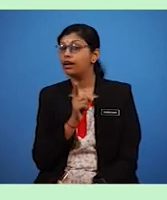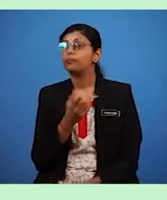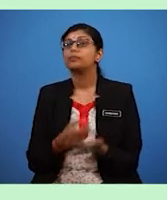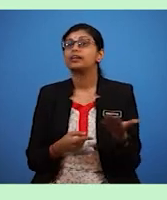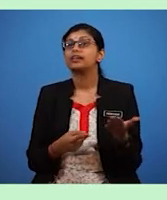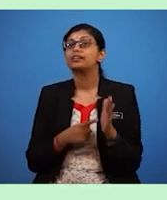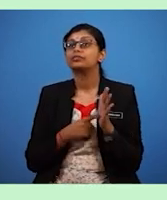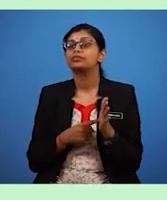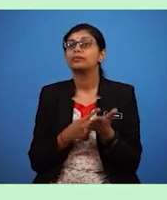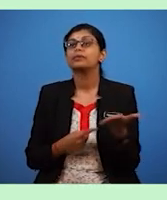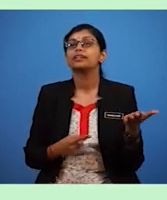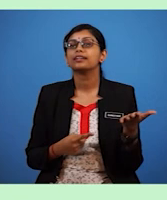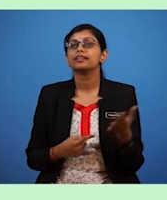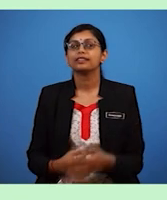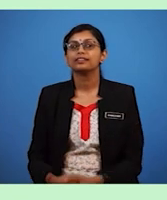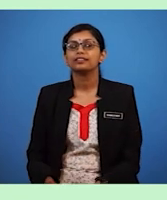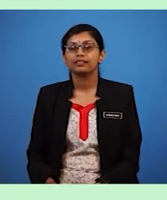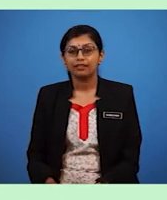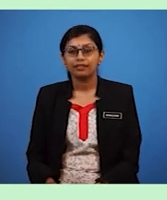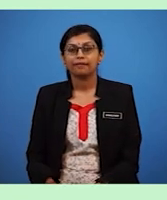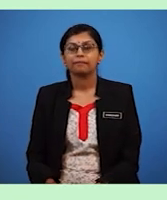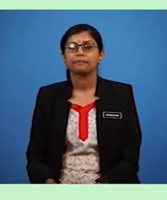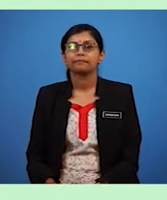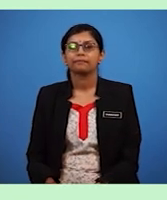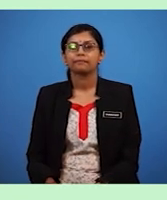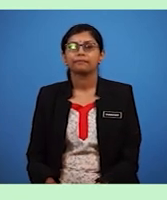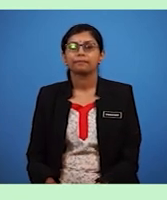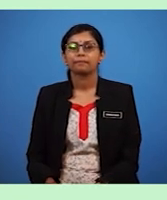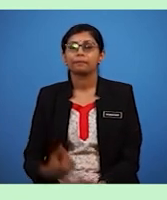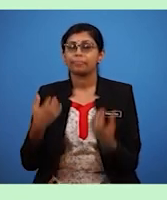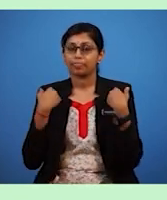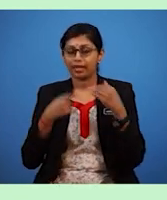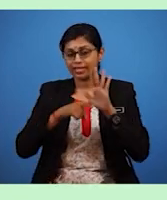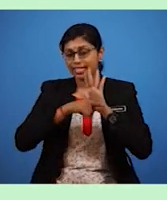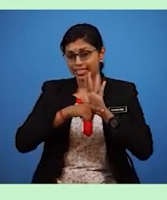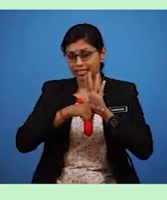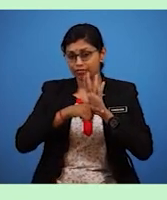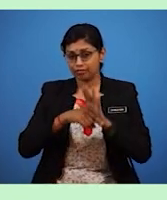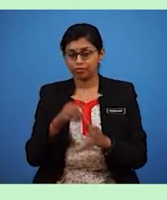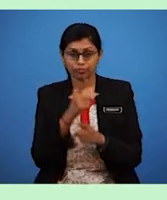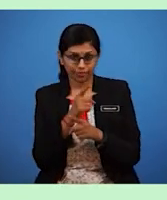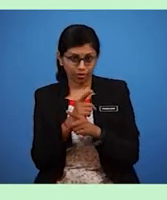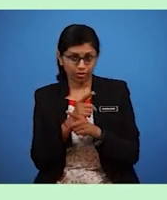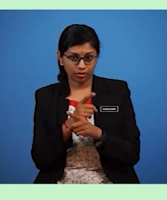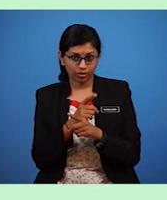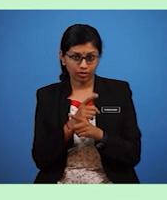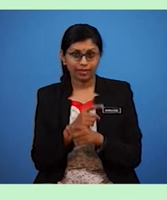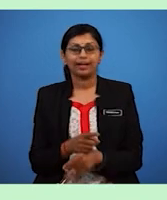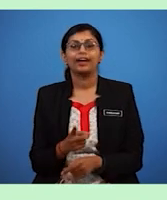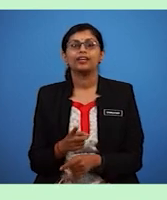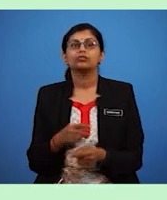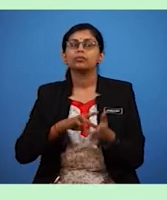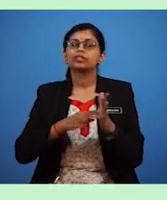ianya menunjukkan ini adalah tindak balas eksotermik. Nampak tak